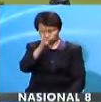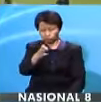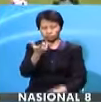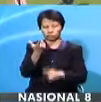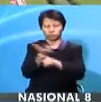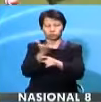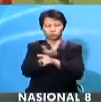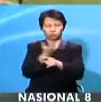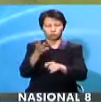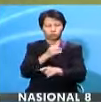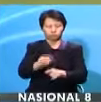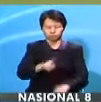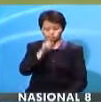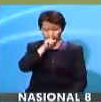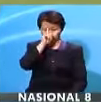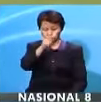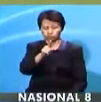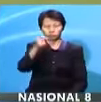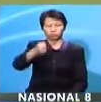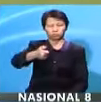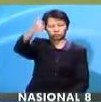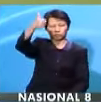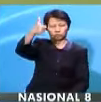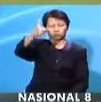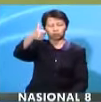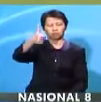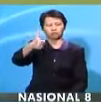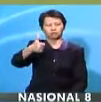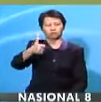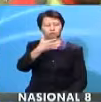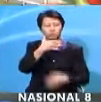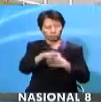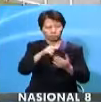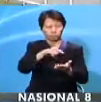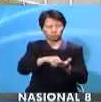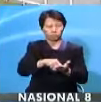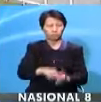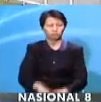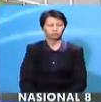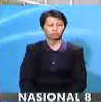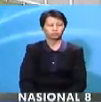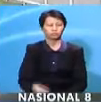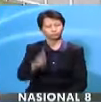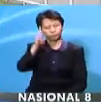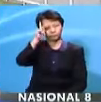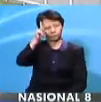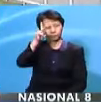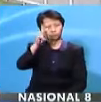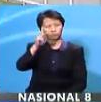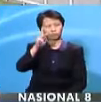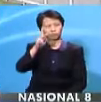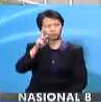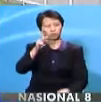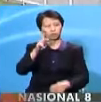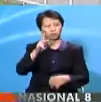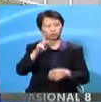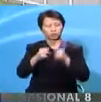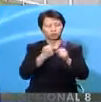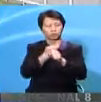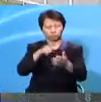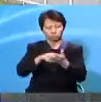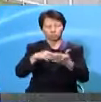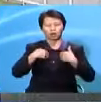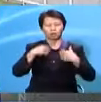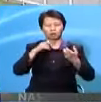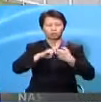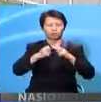latihan dan memastikan kemenangan terus dilakar selepas ini. Kelantan tahun ini boleh katakan banyak masalah pembelian, tapi kita sebagai